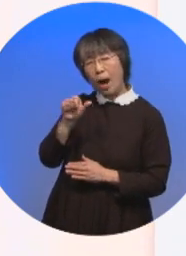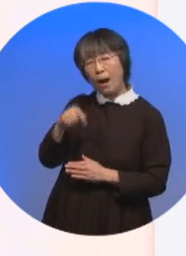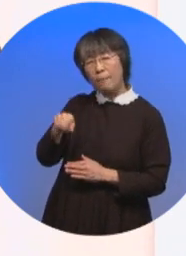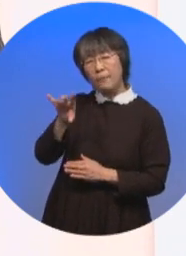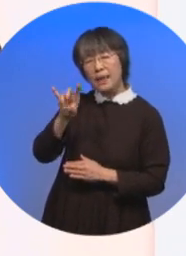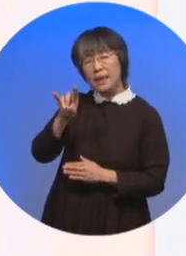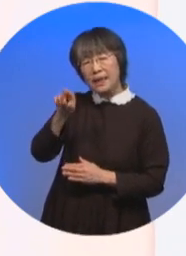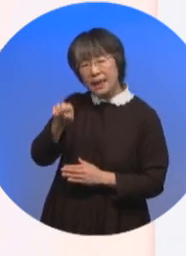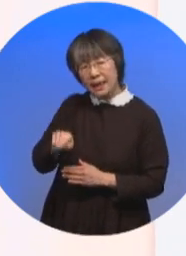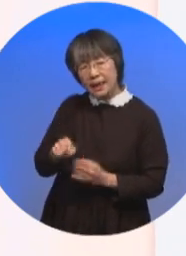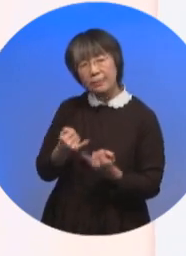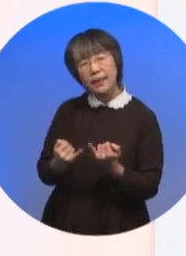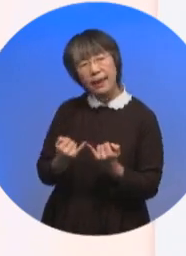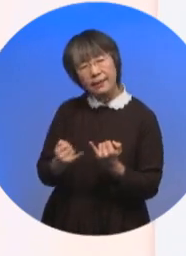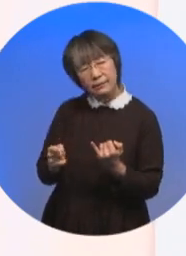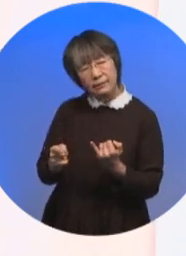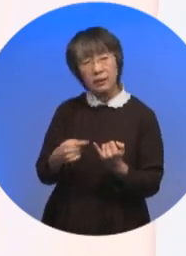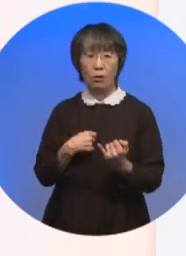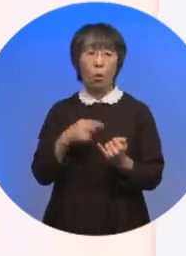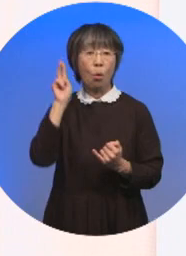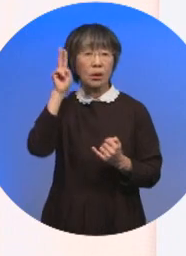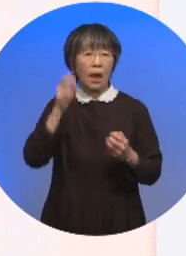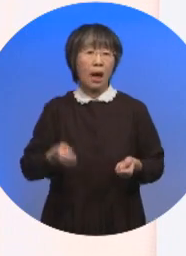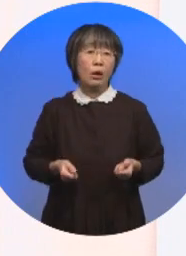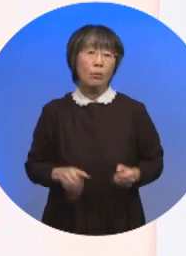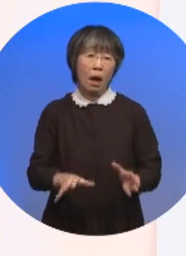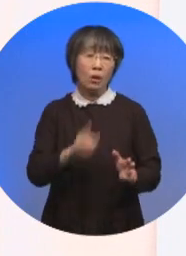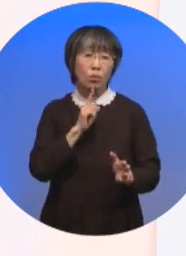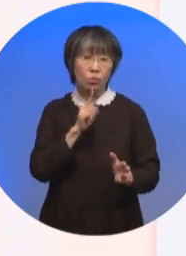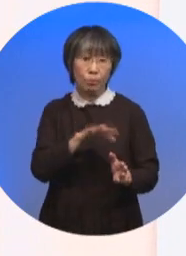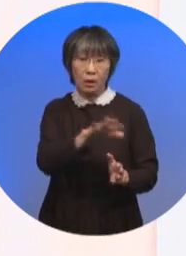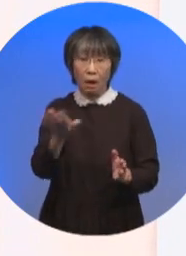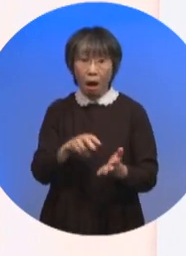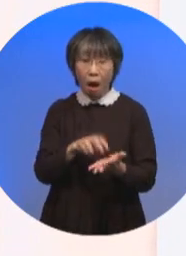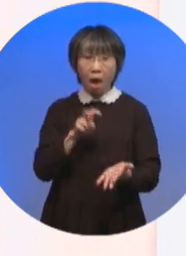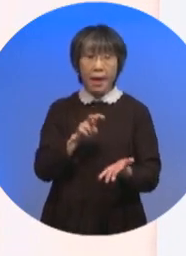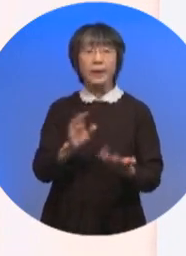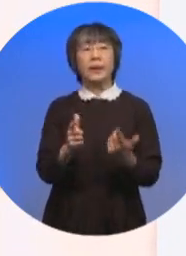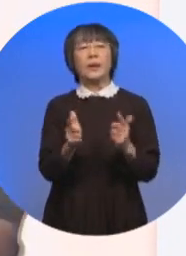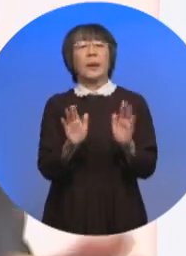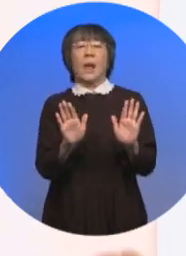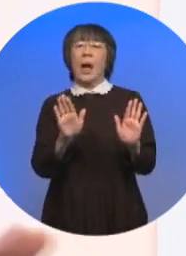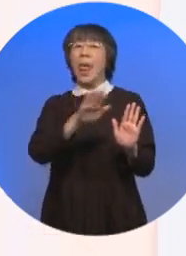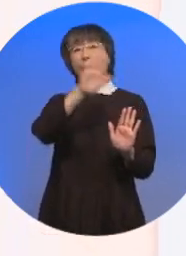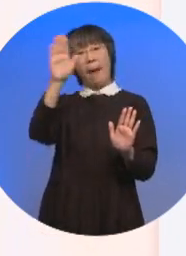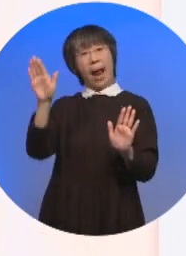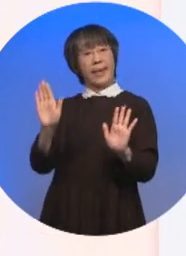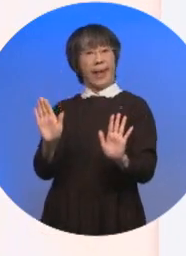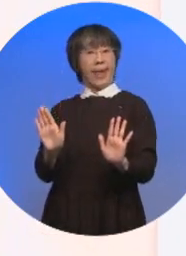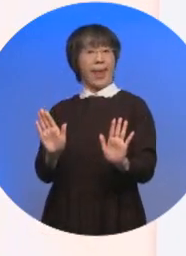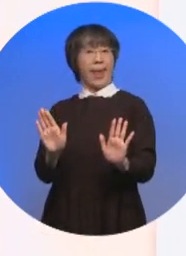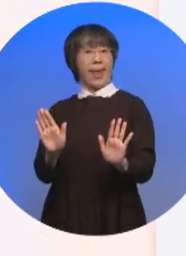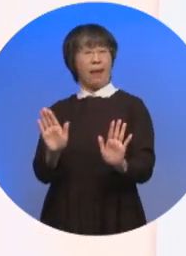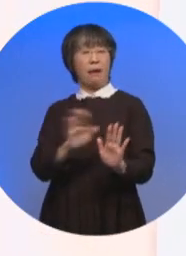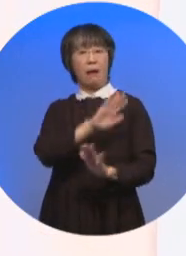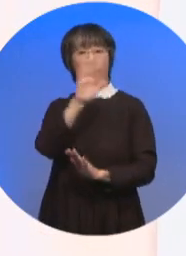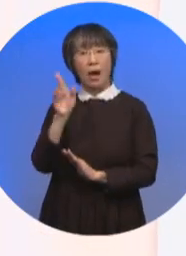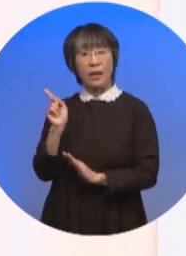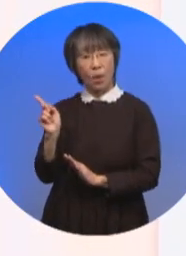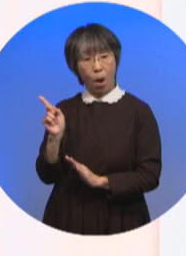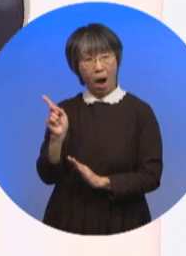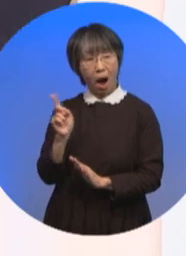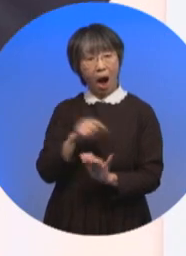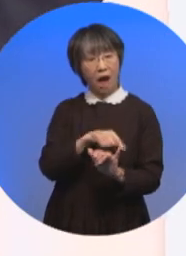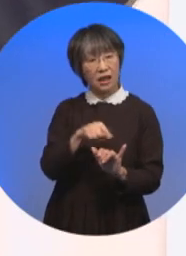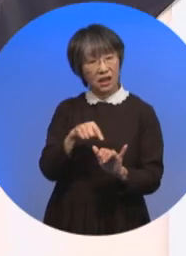言うと、うん、あの、まあ、えってなるけど、はい、いやいやいや、山の手やからって言うんですけど、はいはい、山の手言うてんのでもその芦屋や